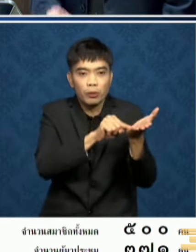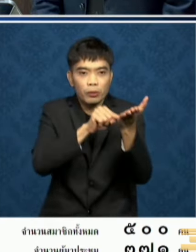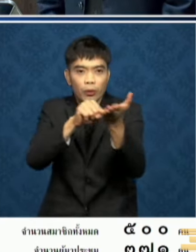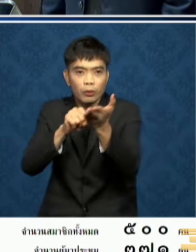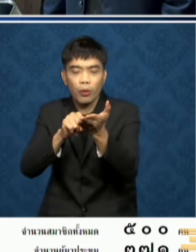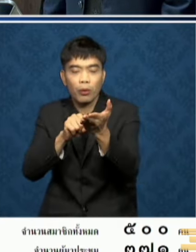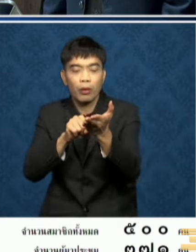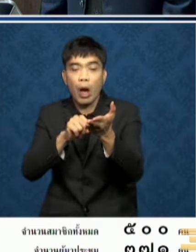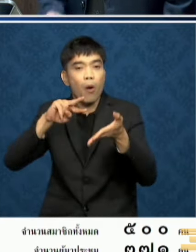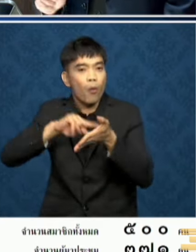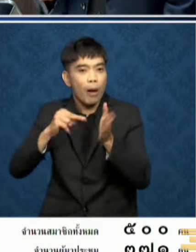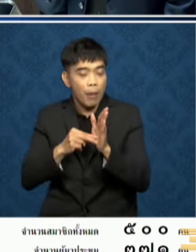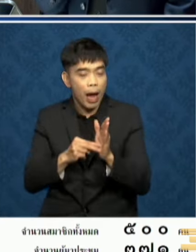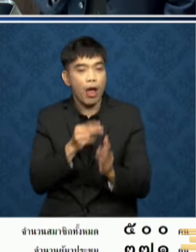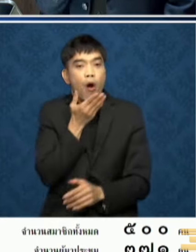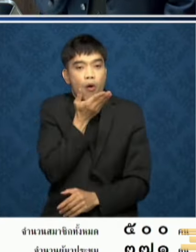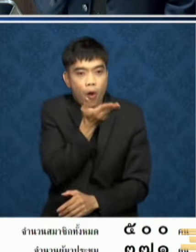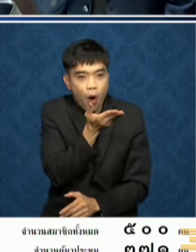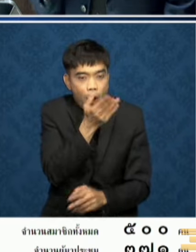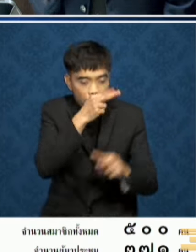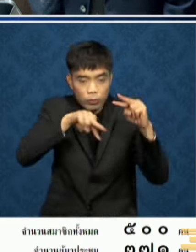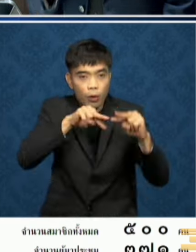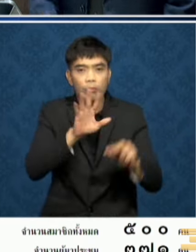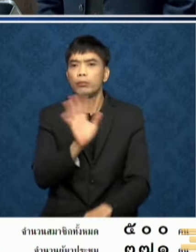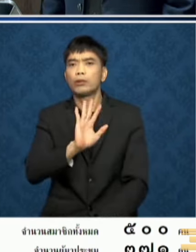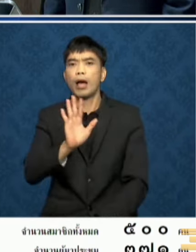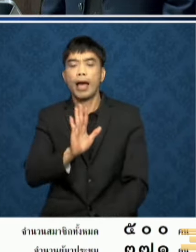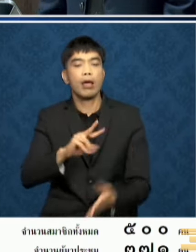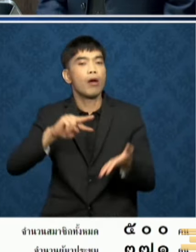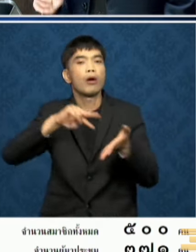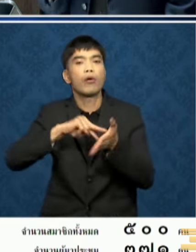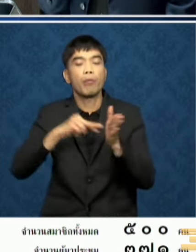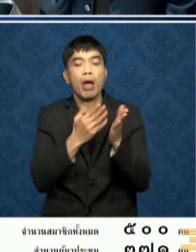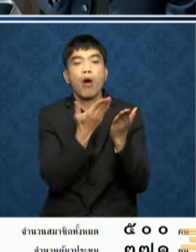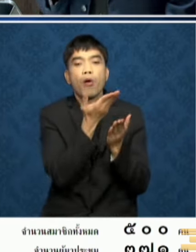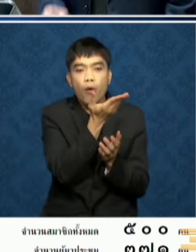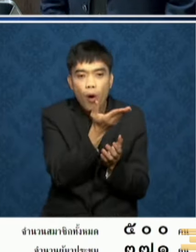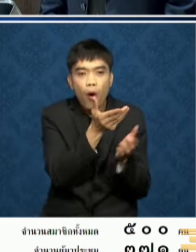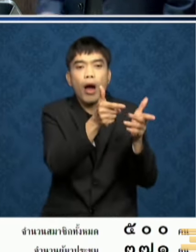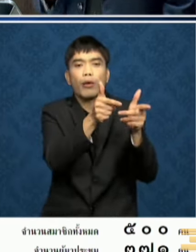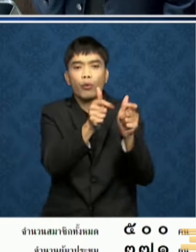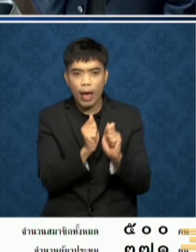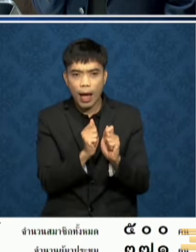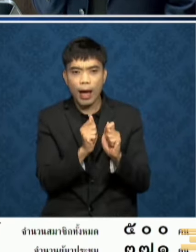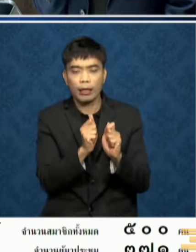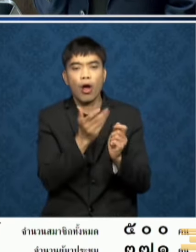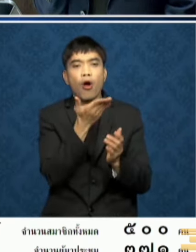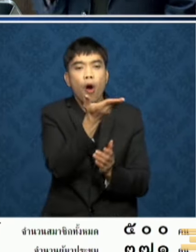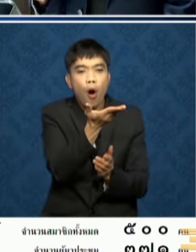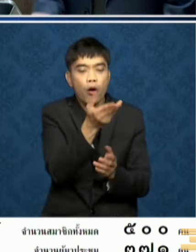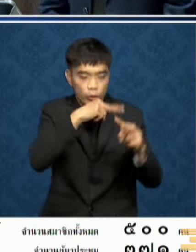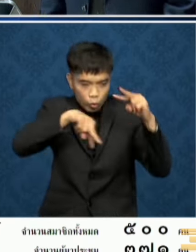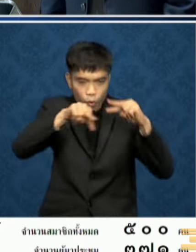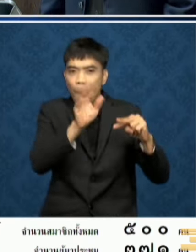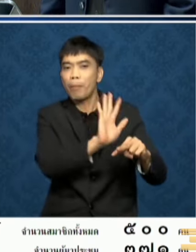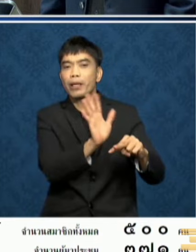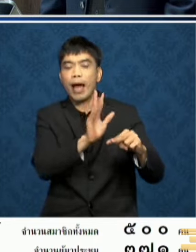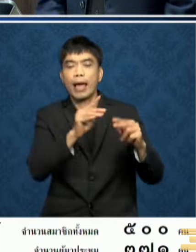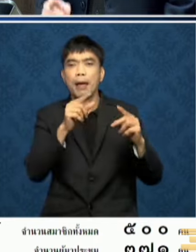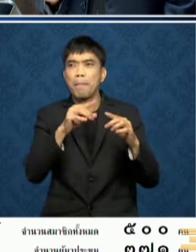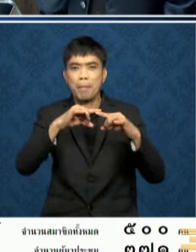การขอให้ตรวจสอบครับมันคือการขออนุญาตว่าหน่วยงานราชการจะยอมให้เผยแพร่หรือ